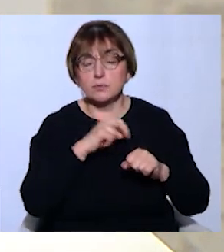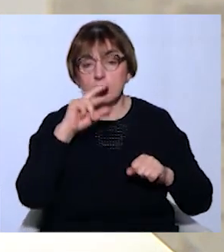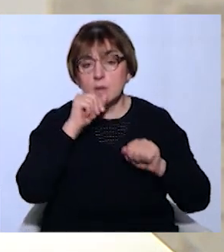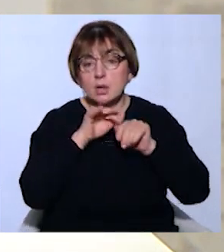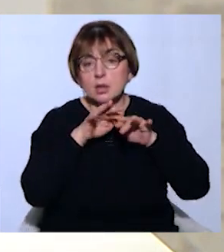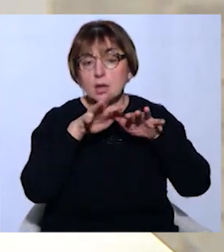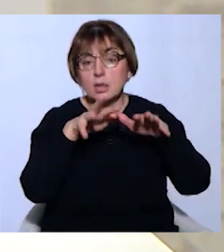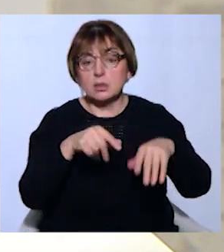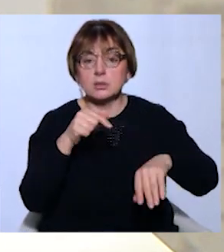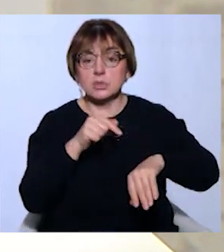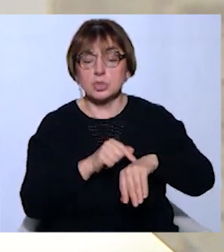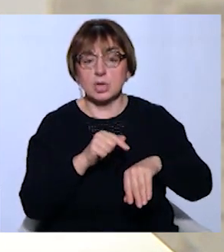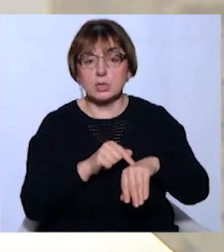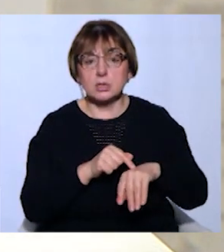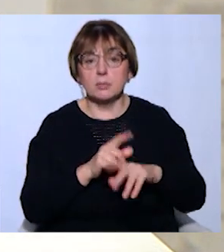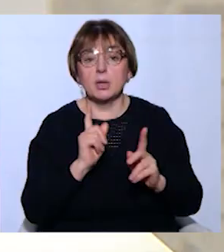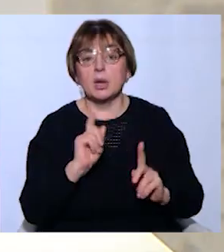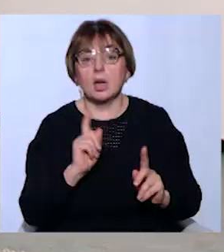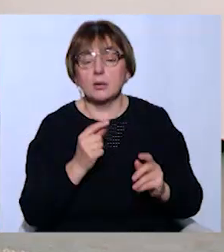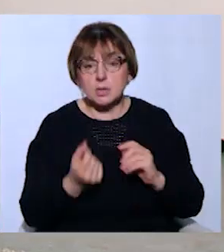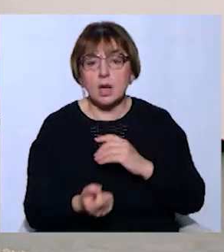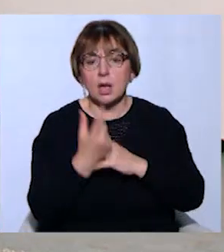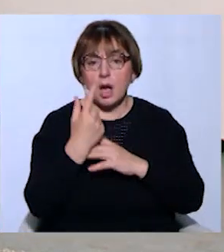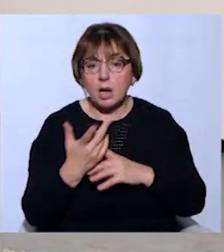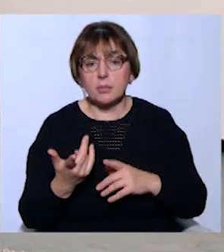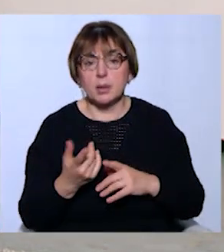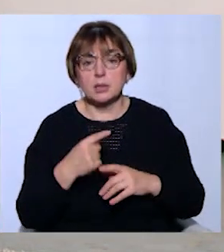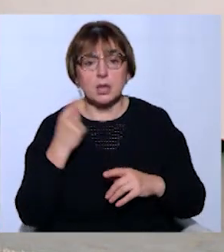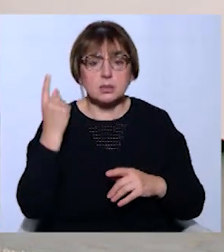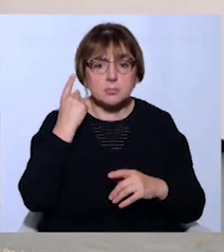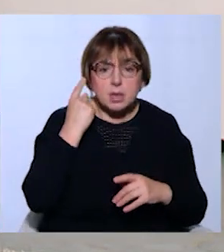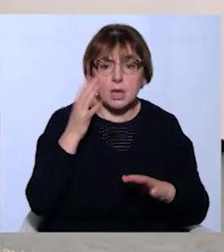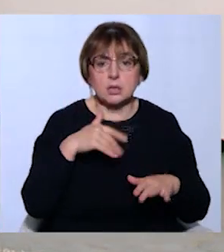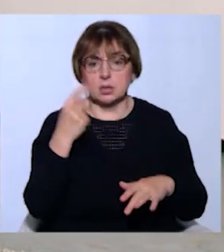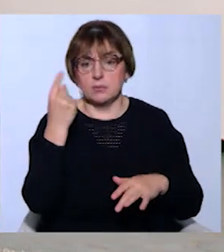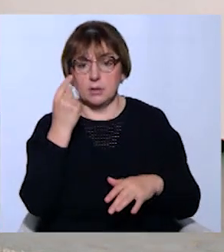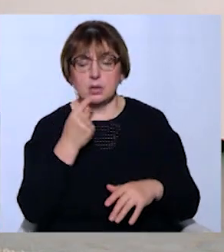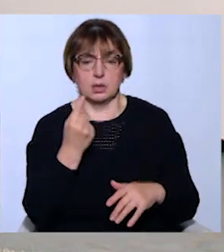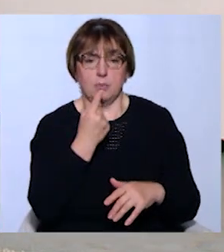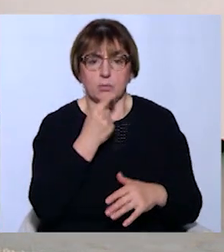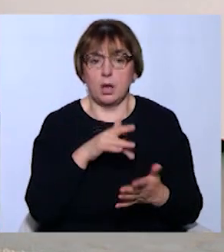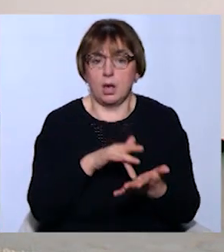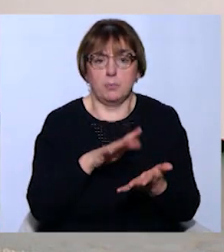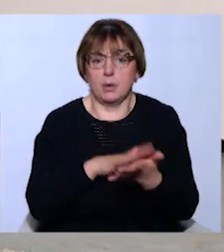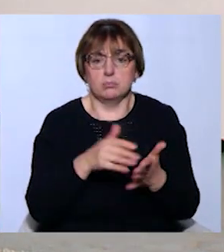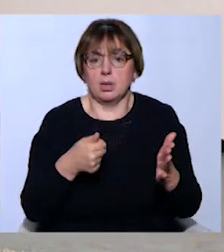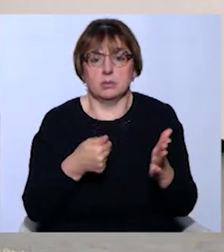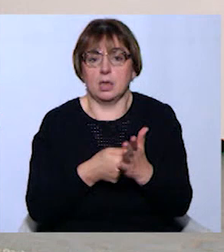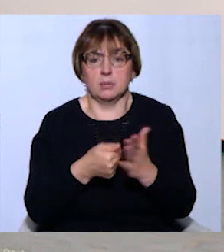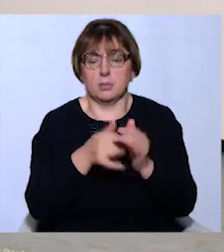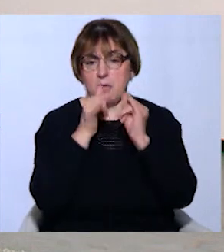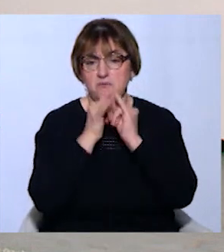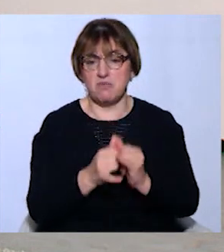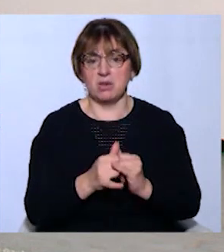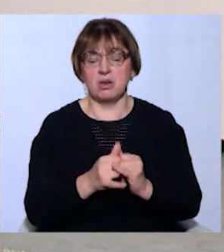რადიაციის შეგრძნებას, აღქმას, არც სმენა, არც მხედველობა, არც გემოვნება, არც ყნოსვა, ამაში ვერ